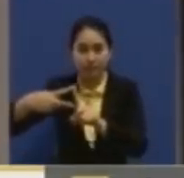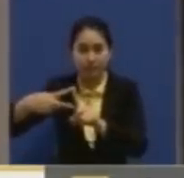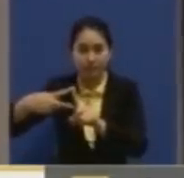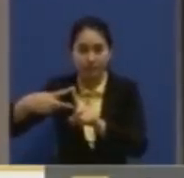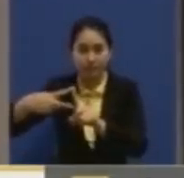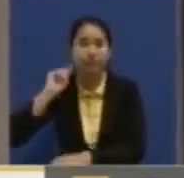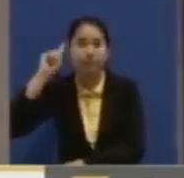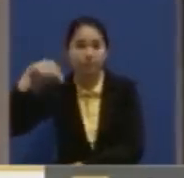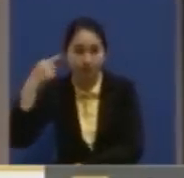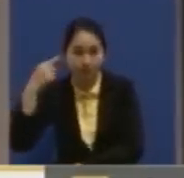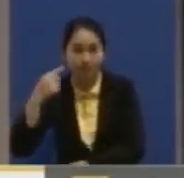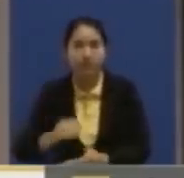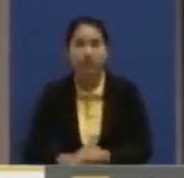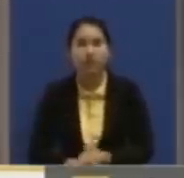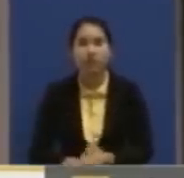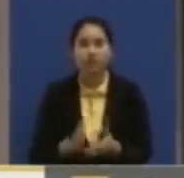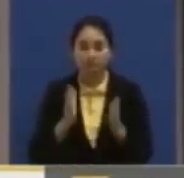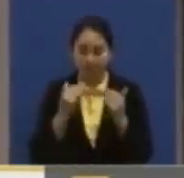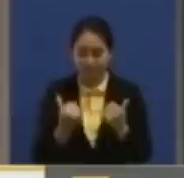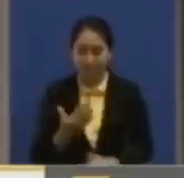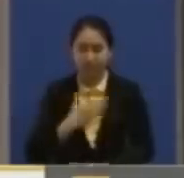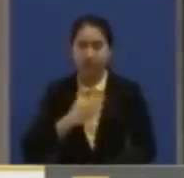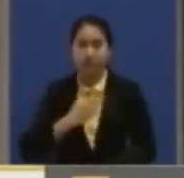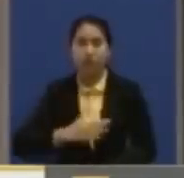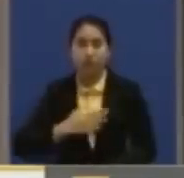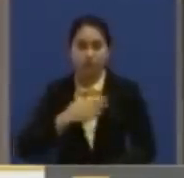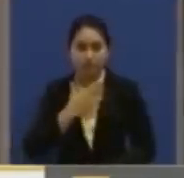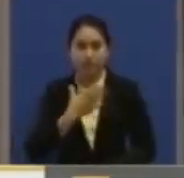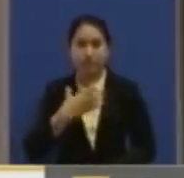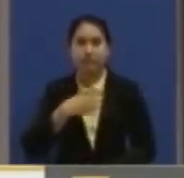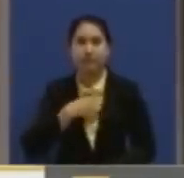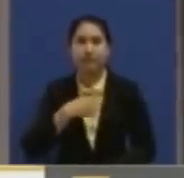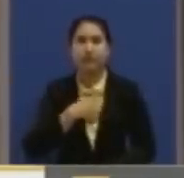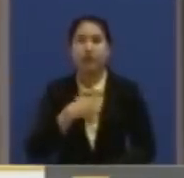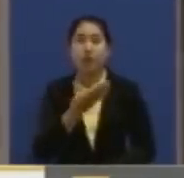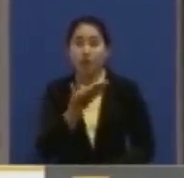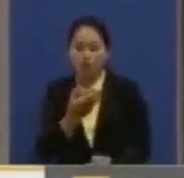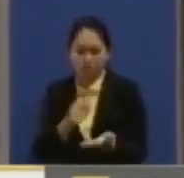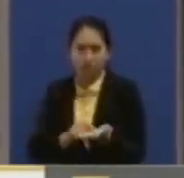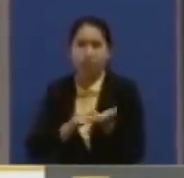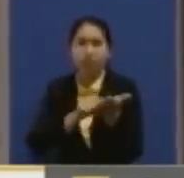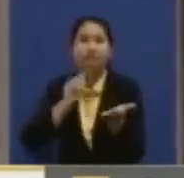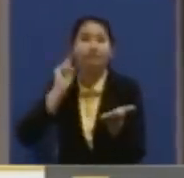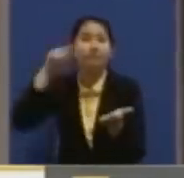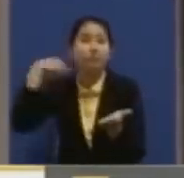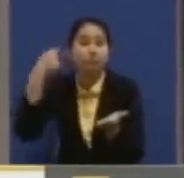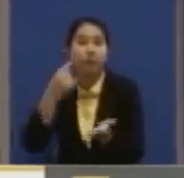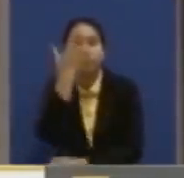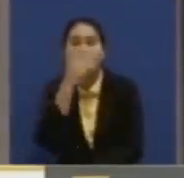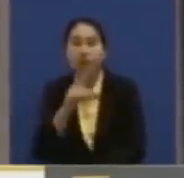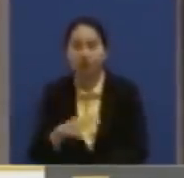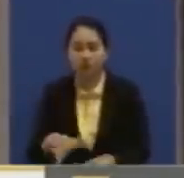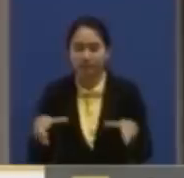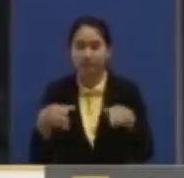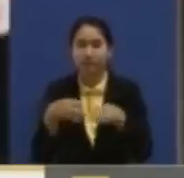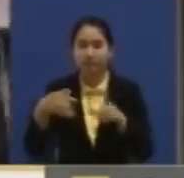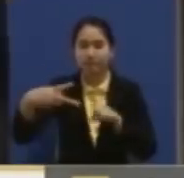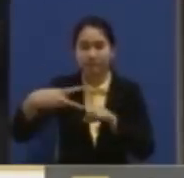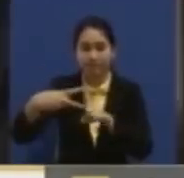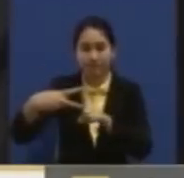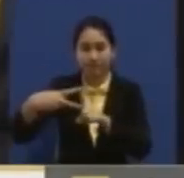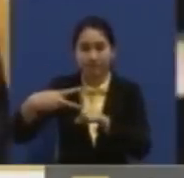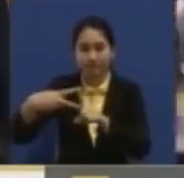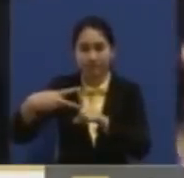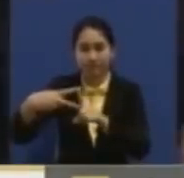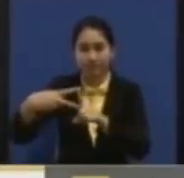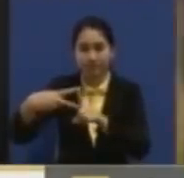และเรามีความภูมิใจที่จะนำเสนอแคนดิเดตที่เป็นผู้หญิงเนื่องจากพรรคอนาคตใหม่รวมถึงฝั่งพรรคต่อต้